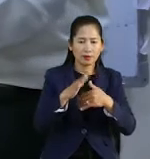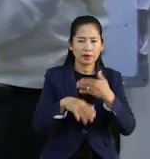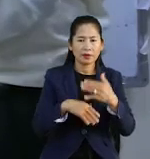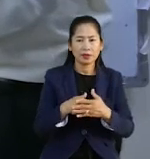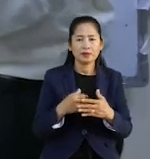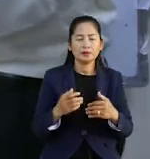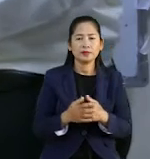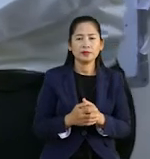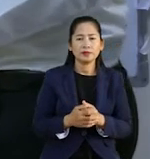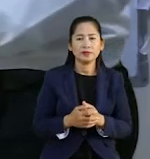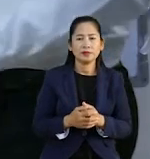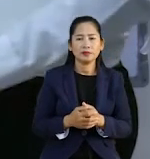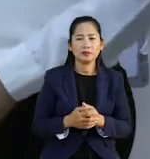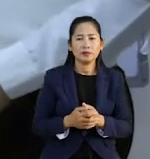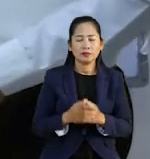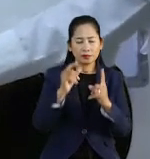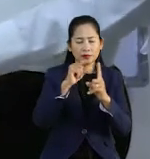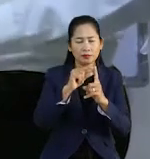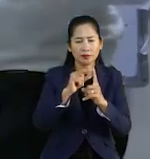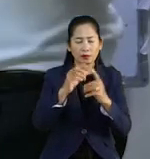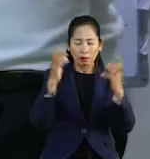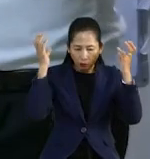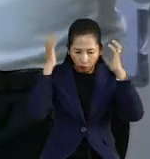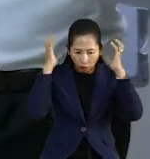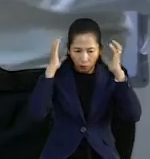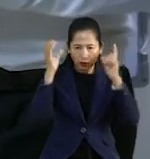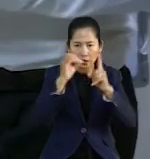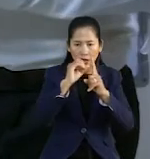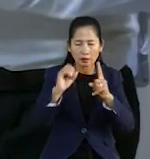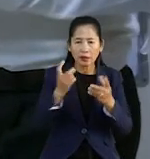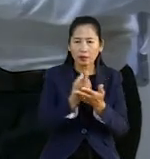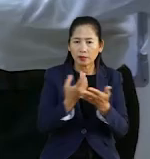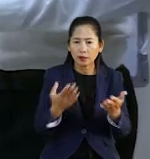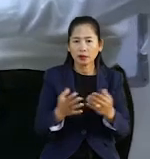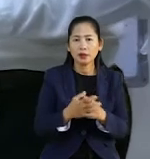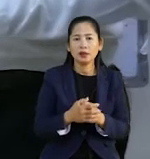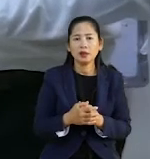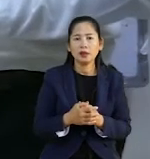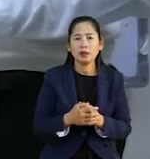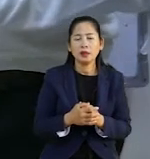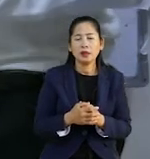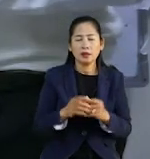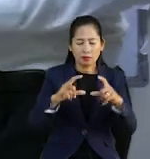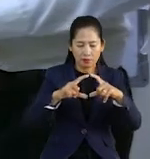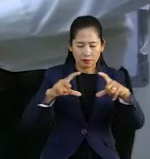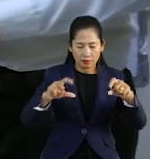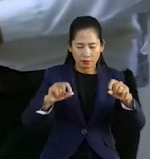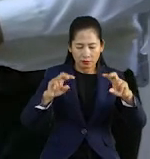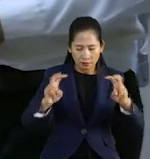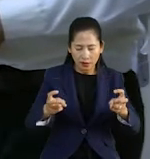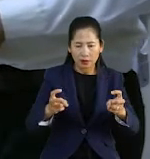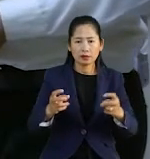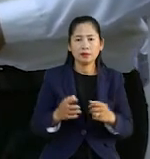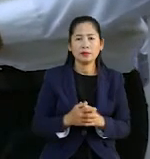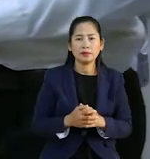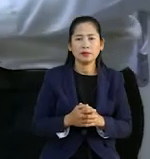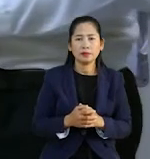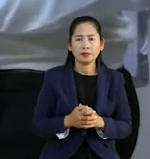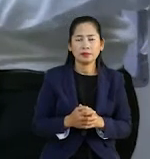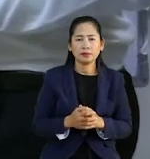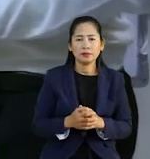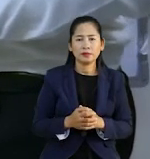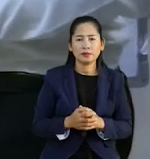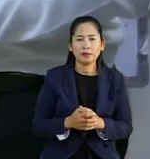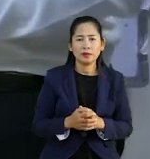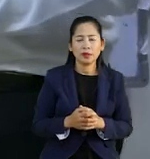ออกเหนียบตาเปียกตัวก้นตายนังละบ้าทำไมเต้เปียบันก้นตายทำไมก้นบันบา